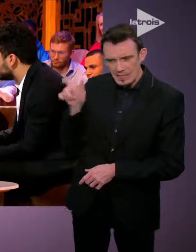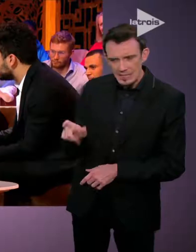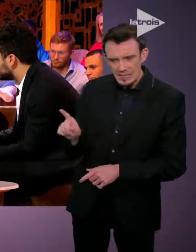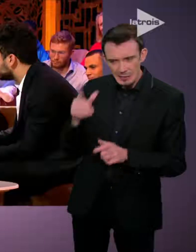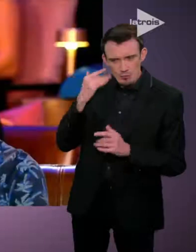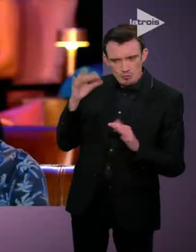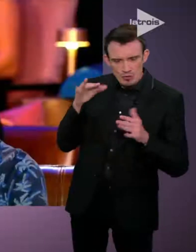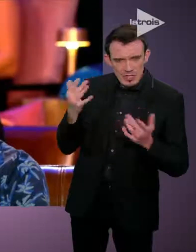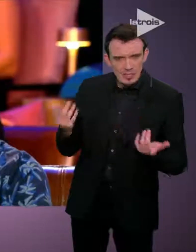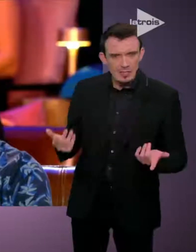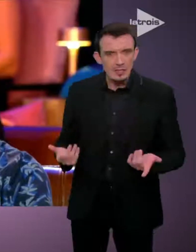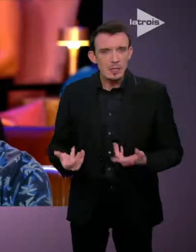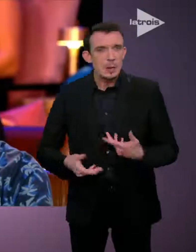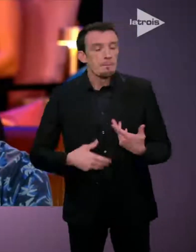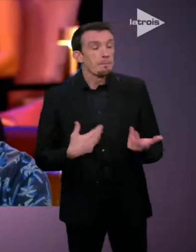qui ?